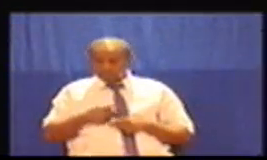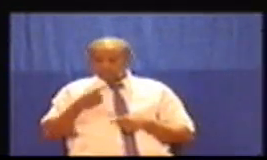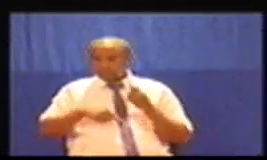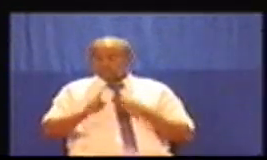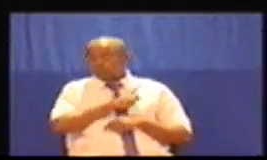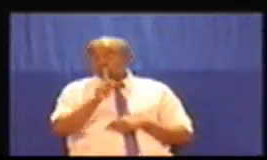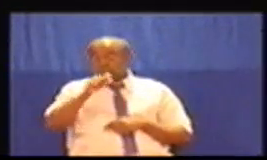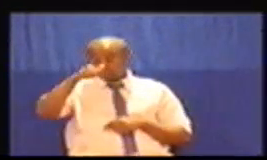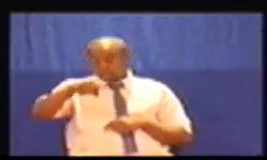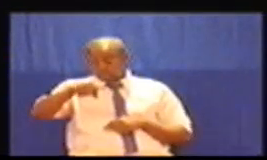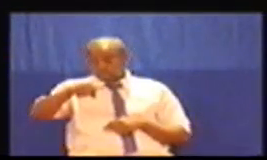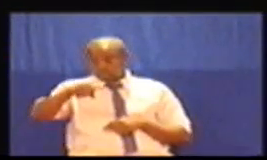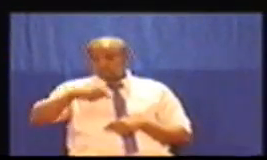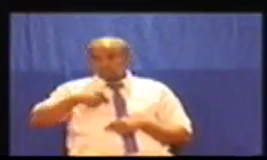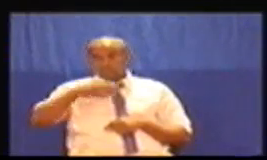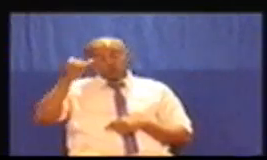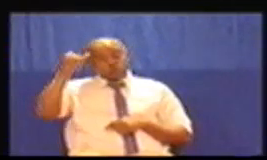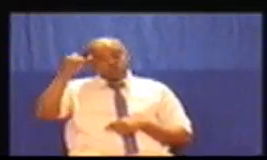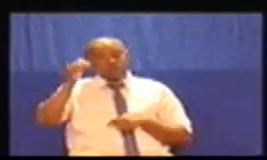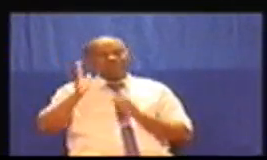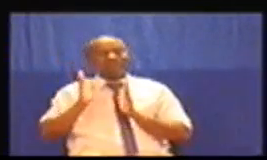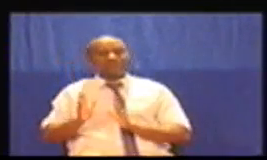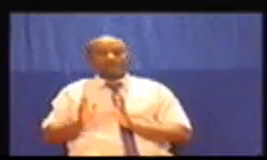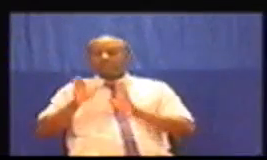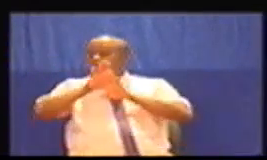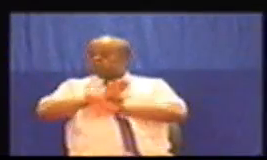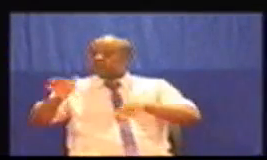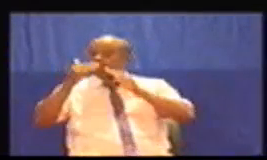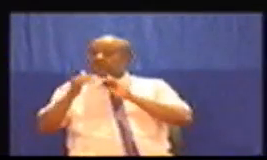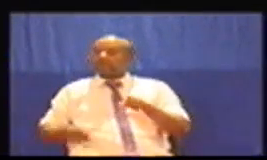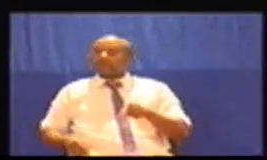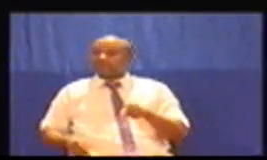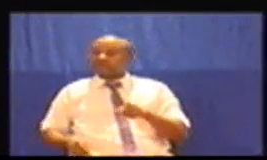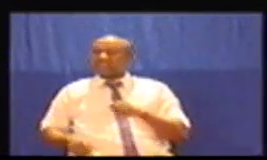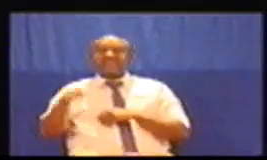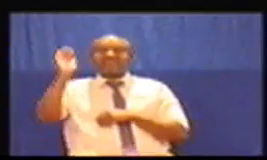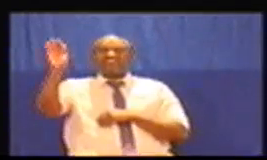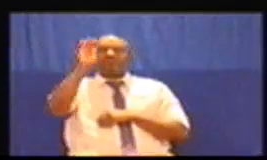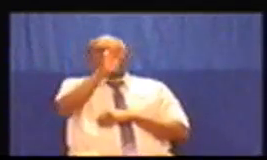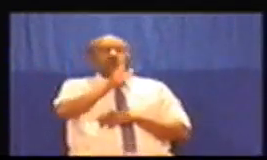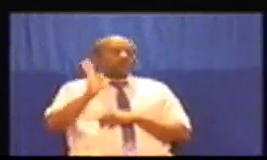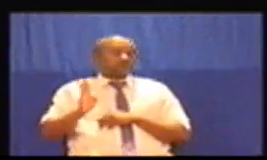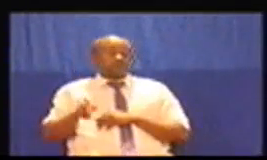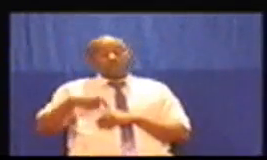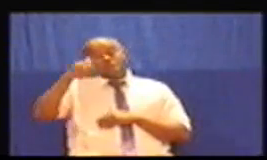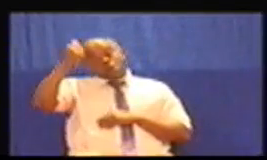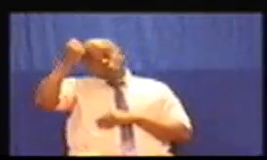hii. Ushauri ni ule ule, kutulia majumbani, social distancing,